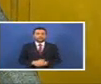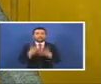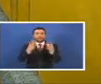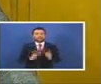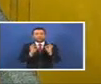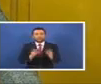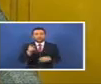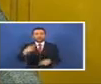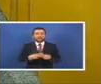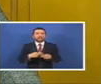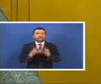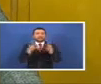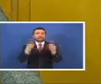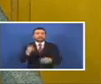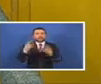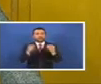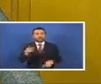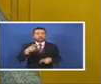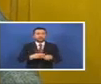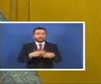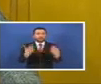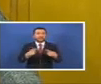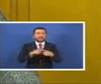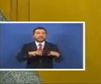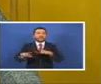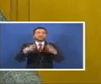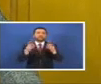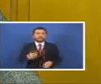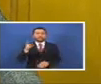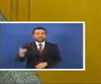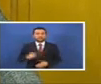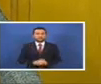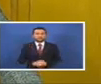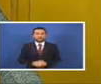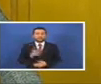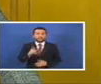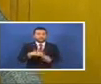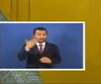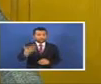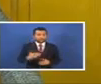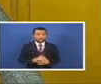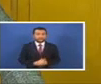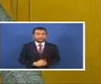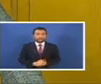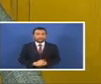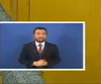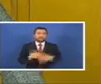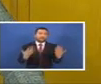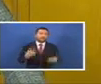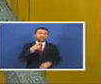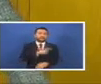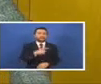Olursa bunun adı ne olur? Olursa bunun adı etnik ayrımcılık olur. Ondan sonra da